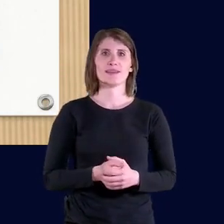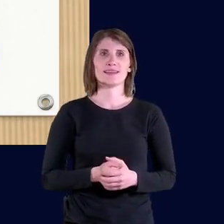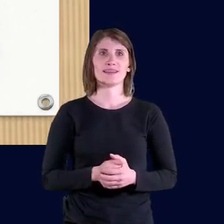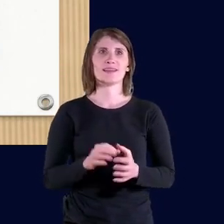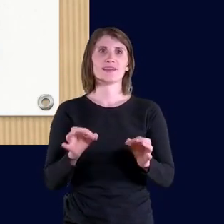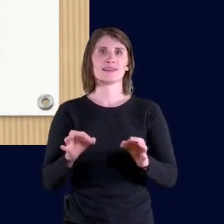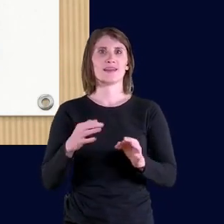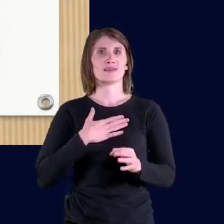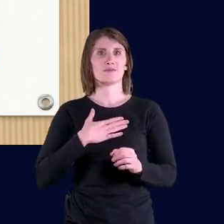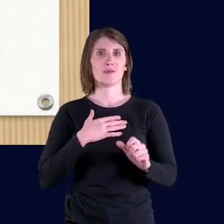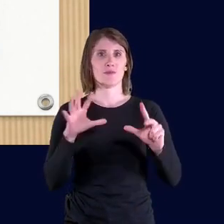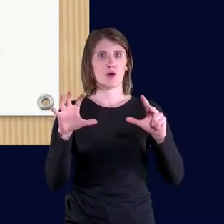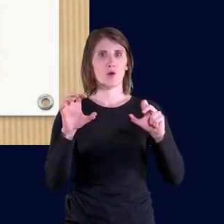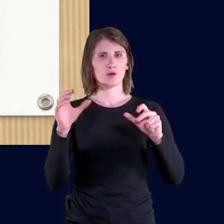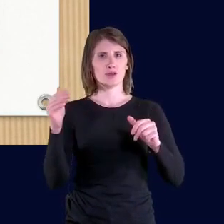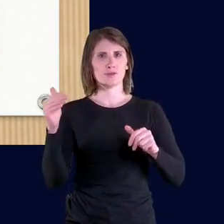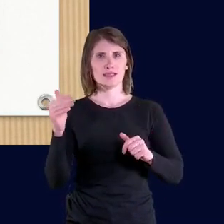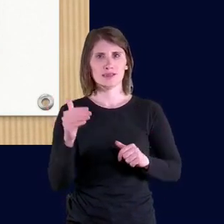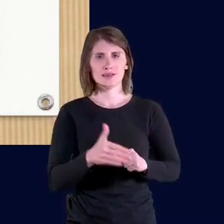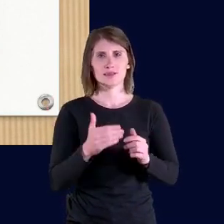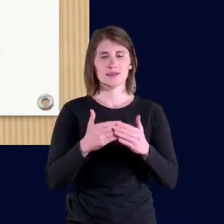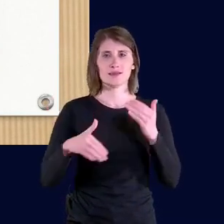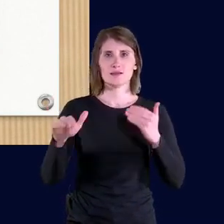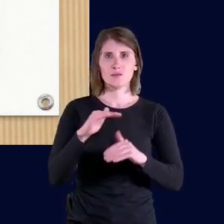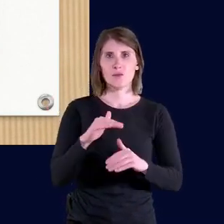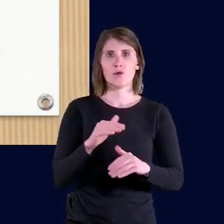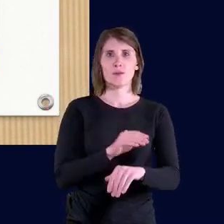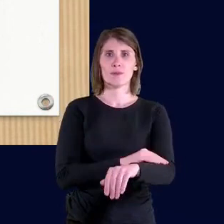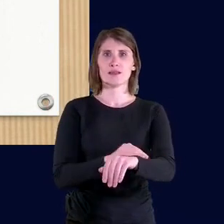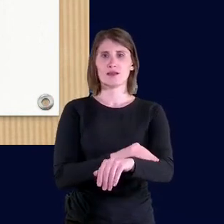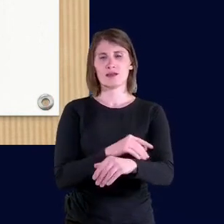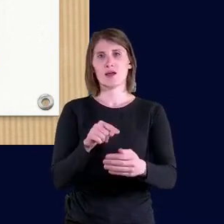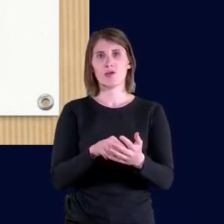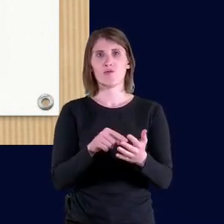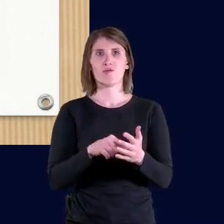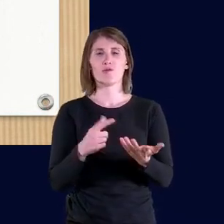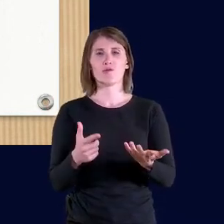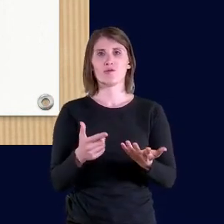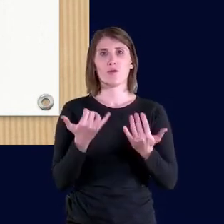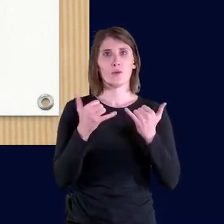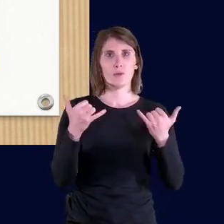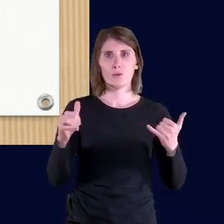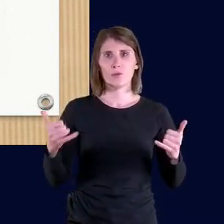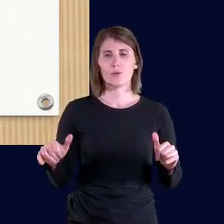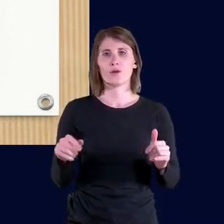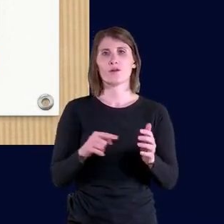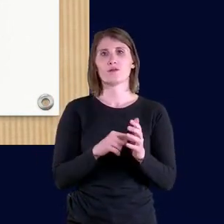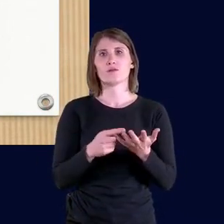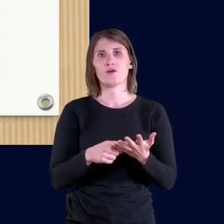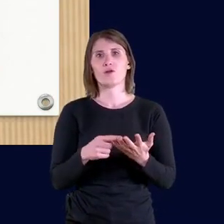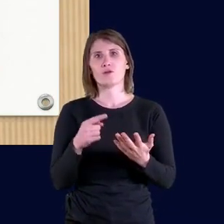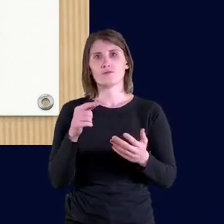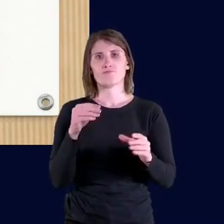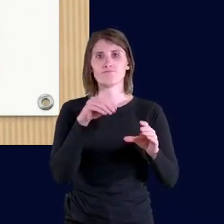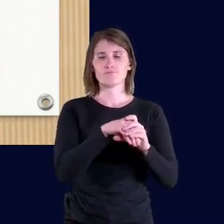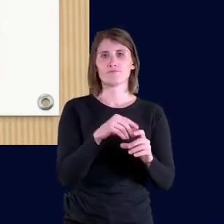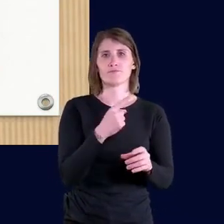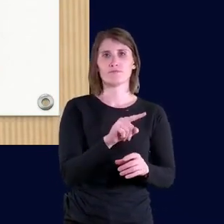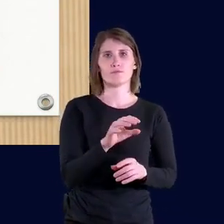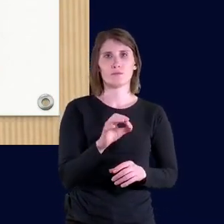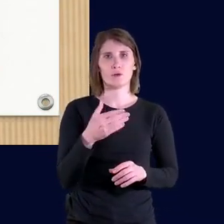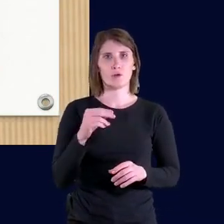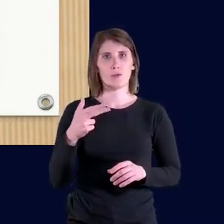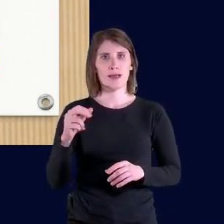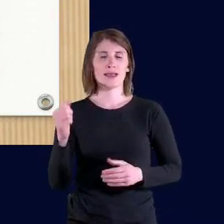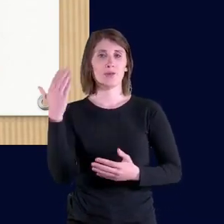momencie Mamy ponad 800 tysięcy obiektów udostępnionych większości są to obiekty które są tak zwanej domenie publicznej ze